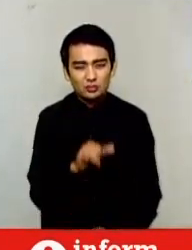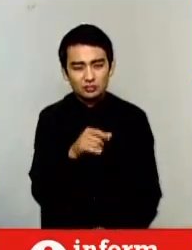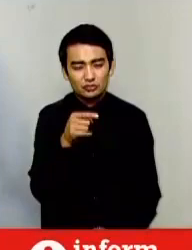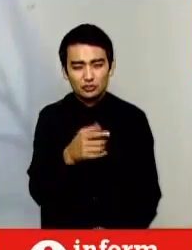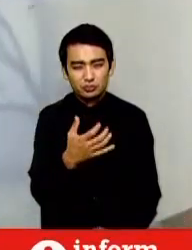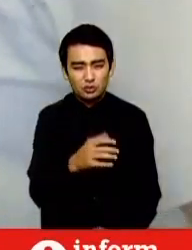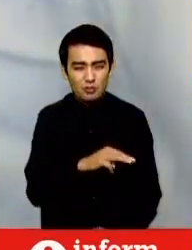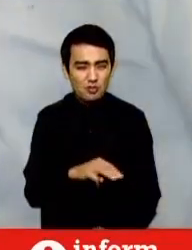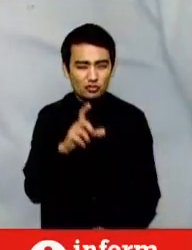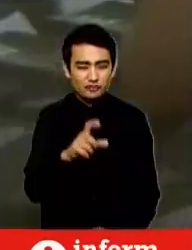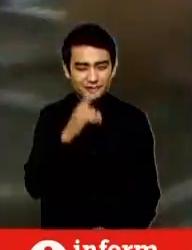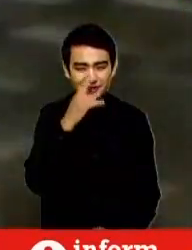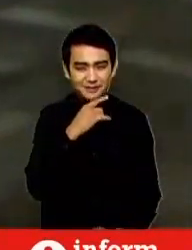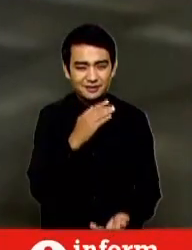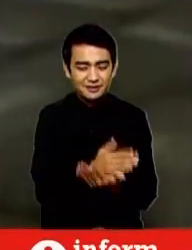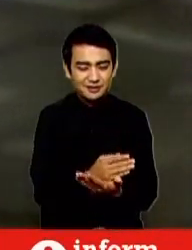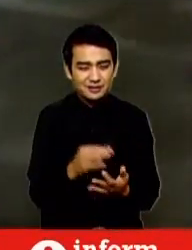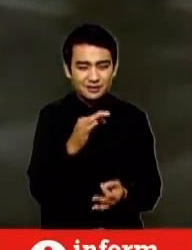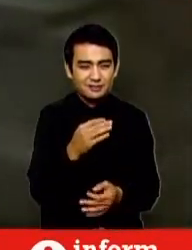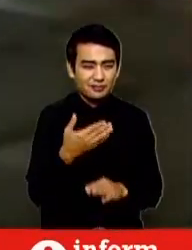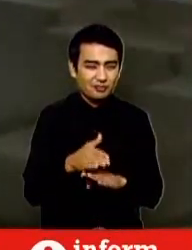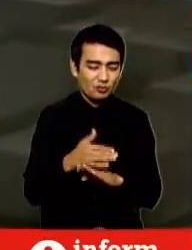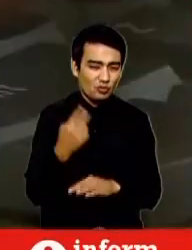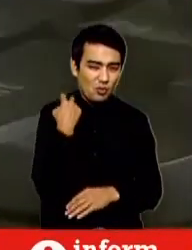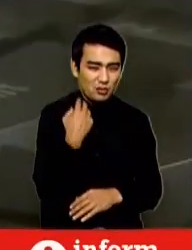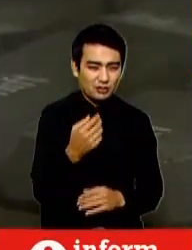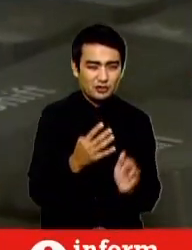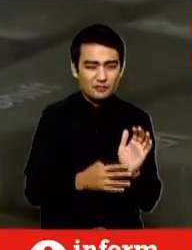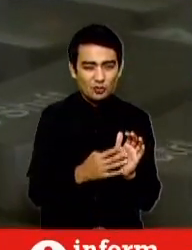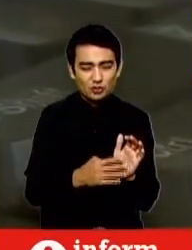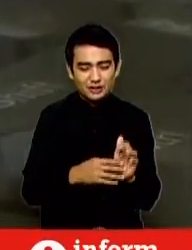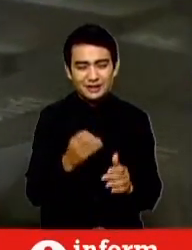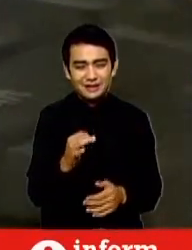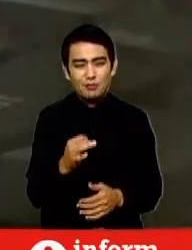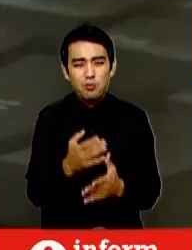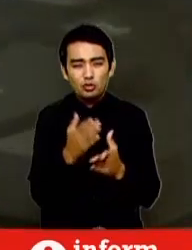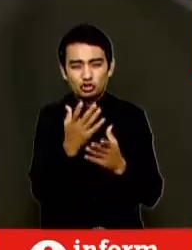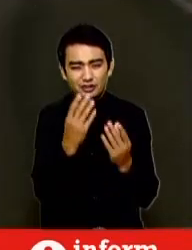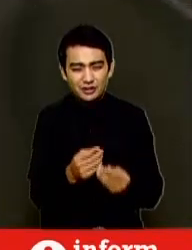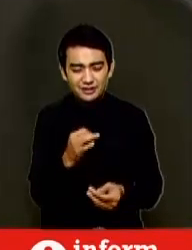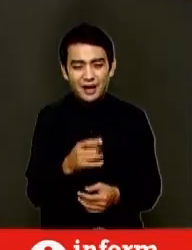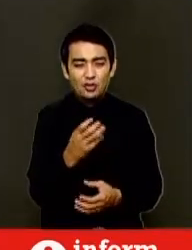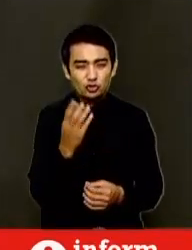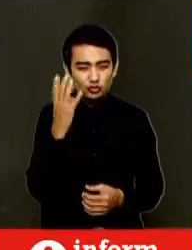1,5 миллионов казахстанцев есть просрочки по действующим займам в 90 и больше дней. И таких граждан